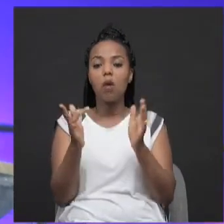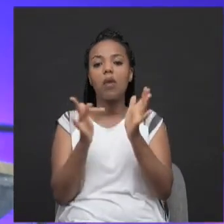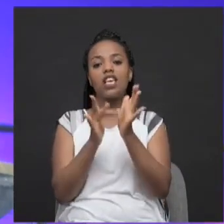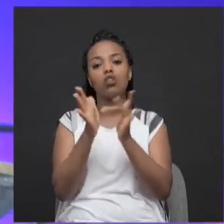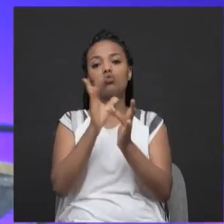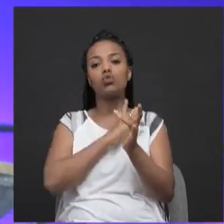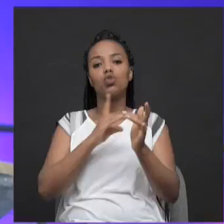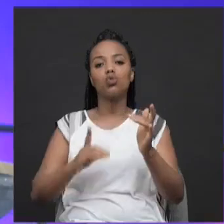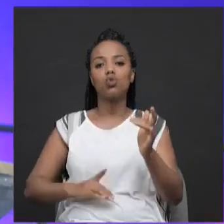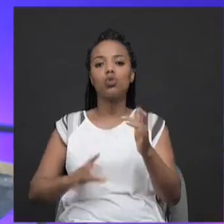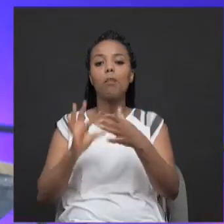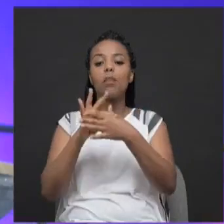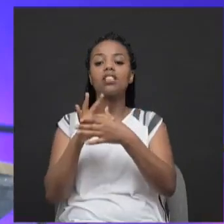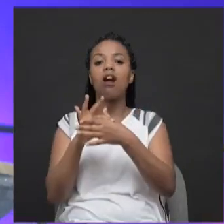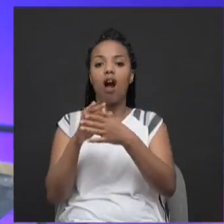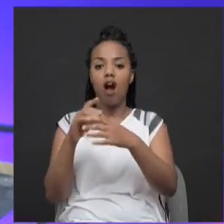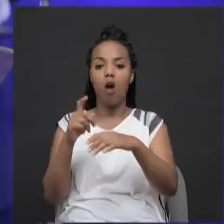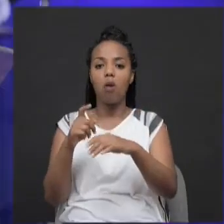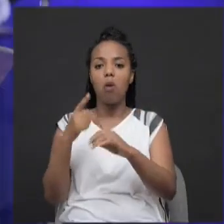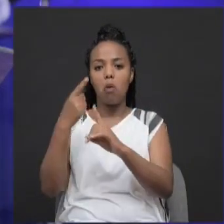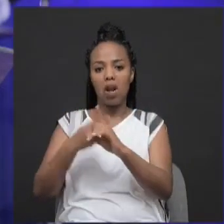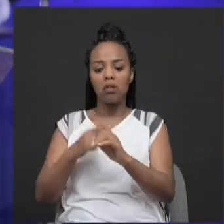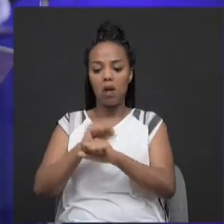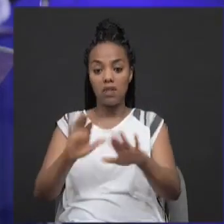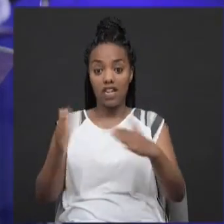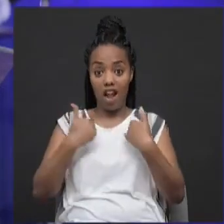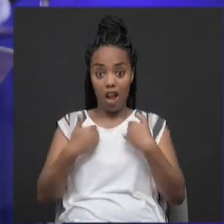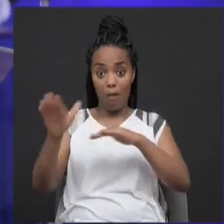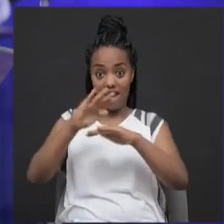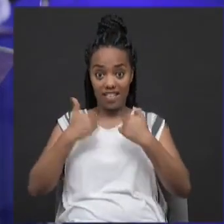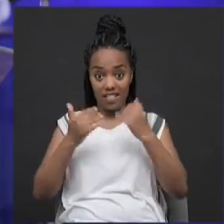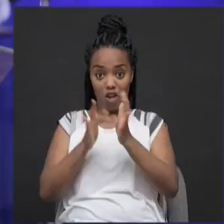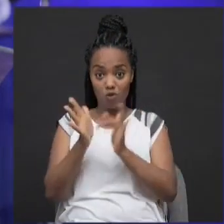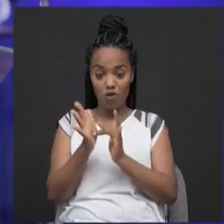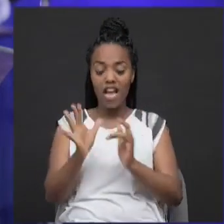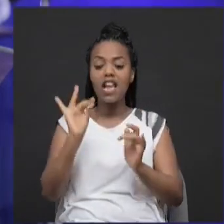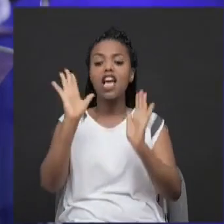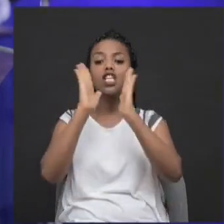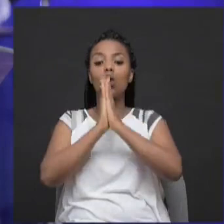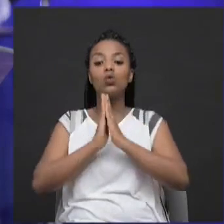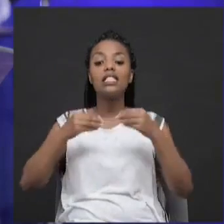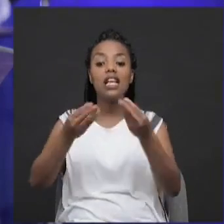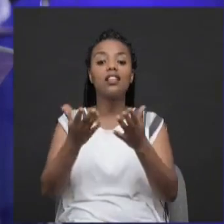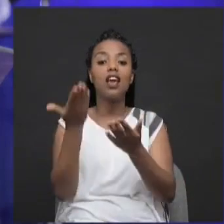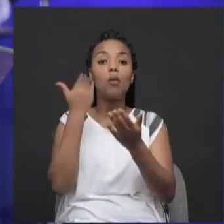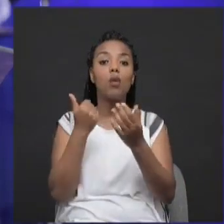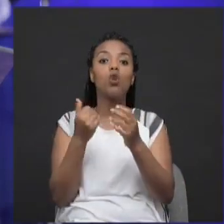በኢየሱስ ክርስቶስ በስጋው ወራት በምድር ላይ በነበረበት ጊዜ ለጸሎት ይሰጥ የነበረውን ስፍራ